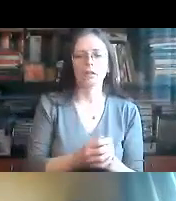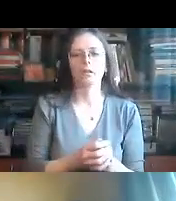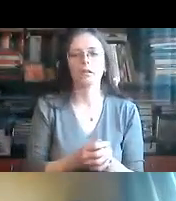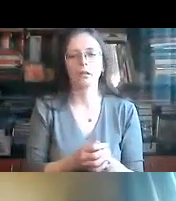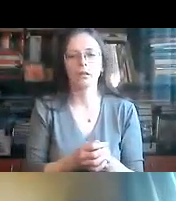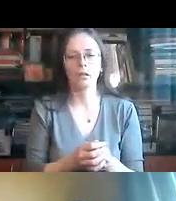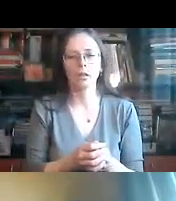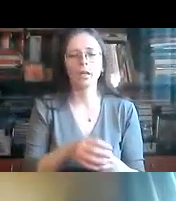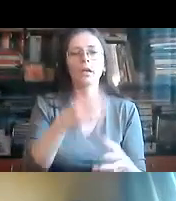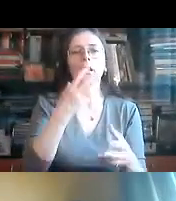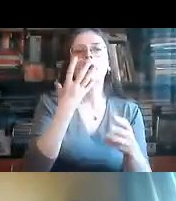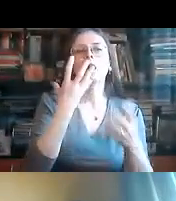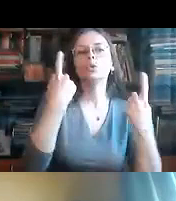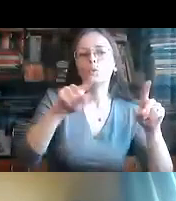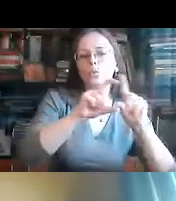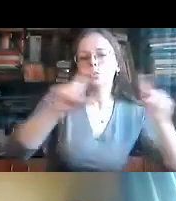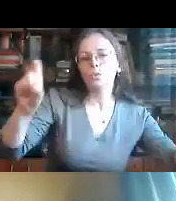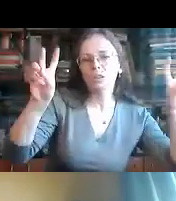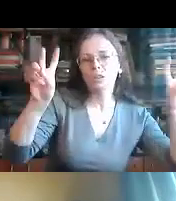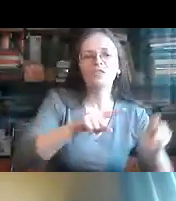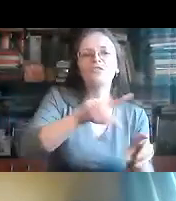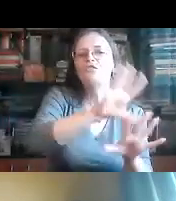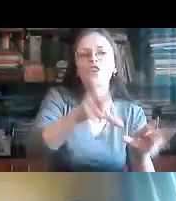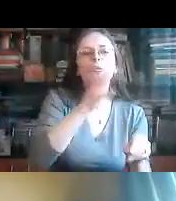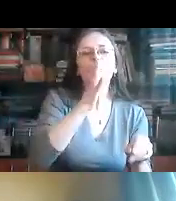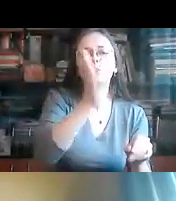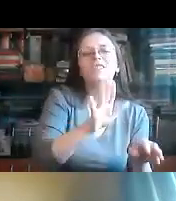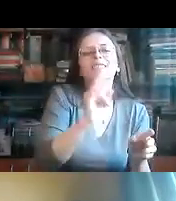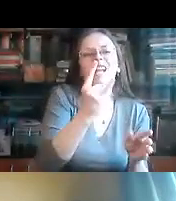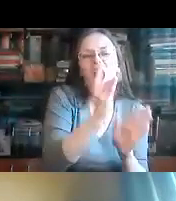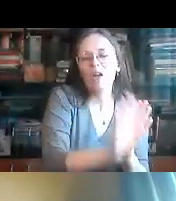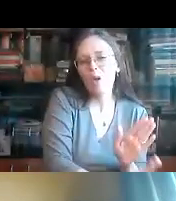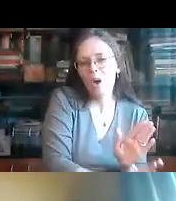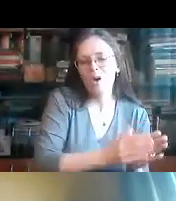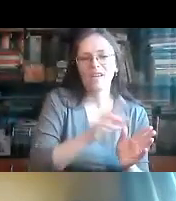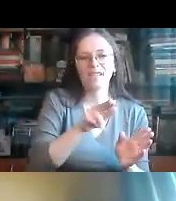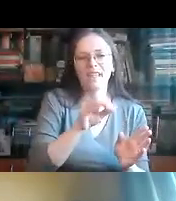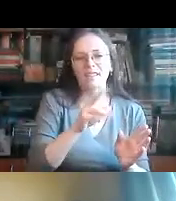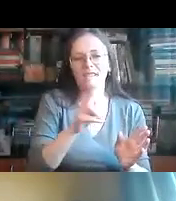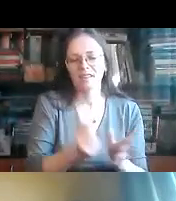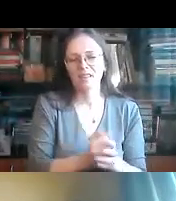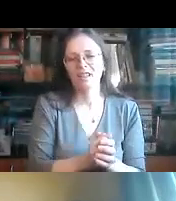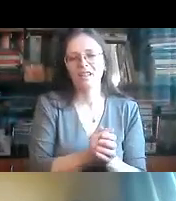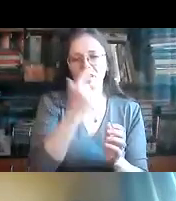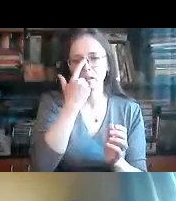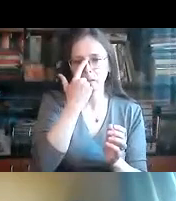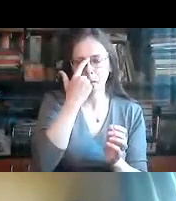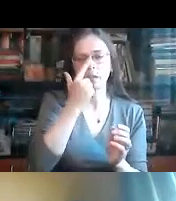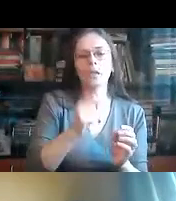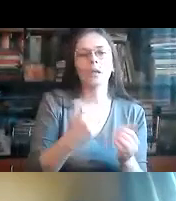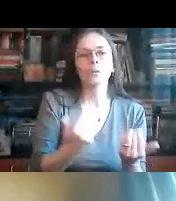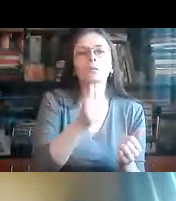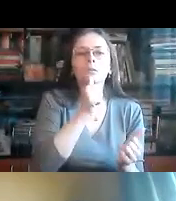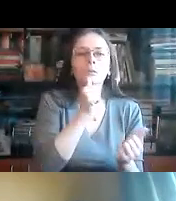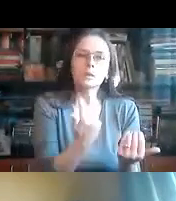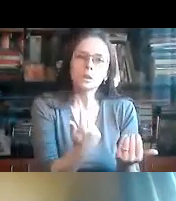деткой», ну, достаточно как бы традиционной театральной форме, которая сейчас делается, в котором